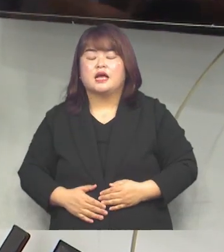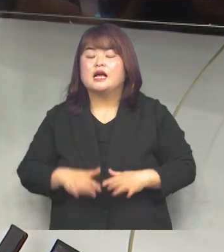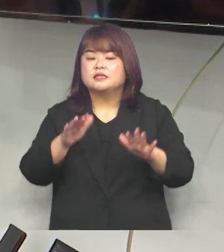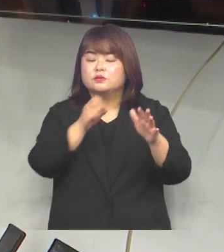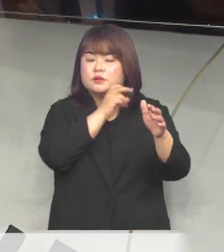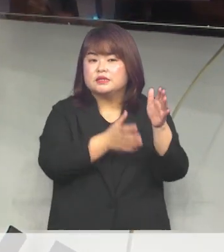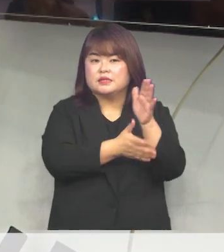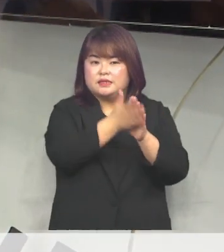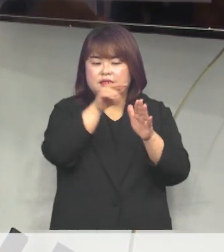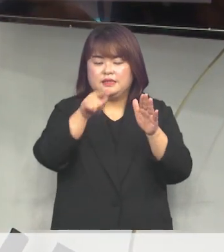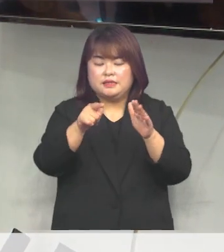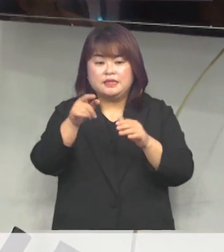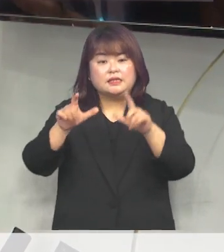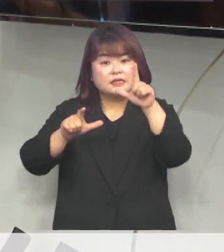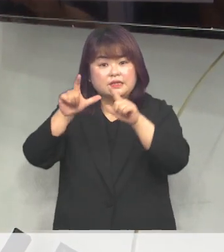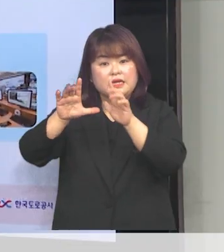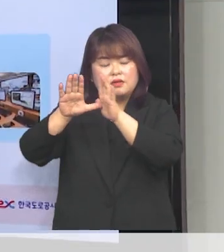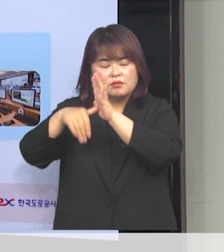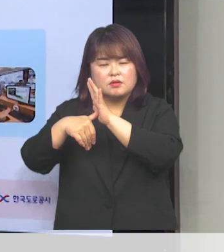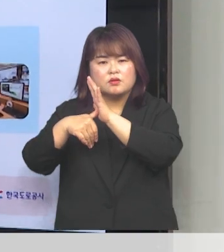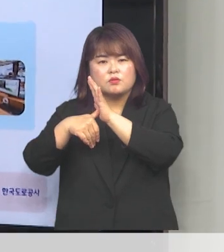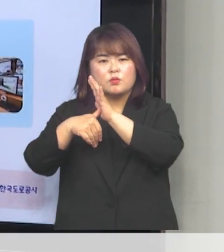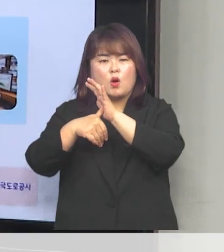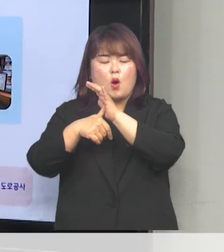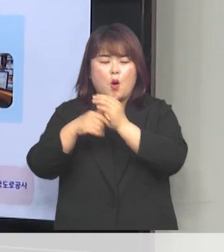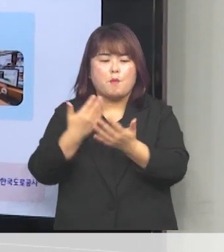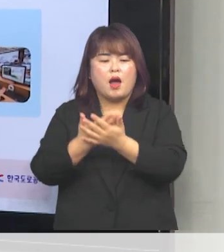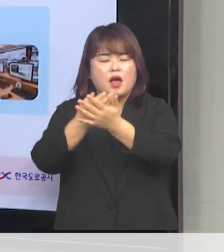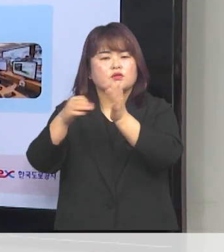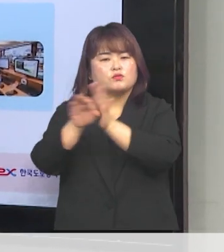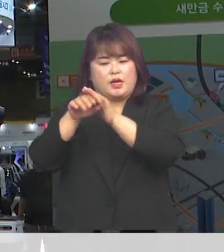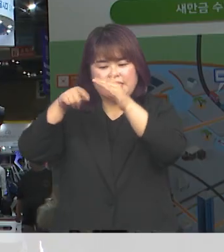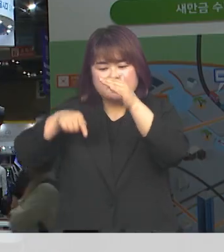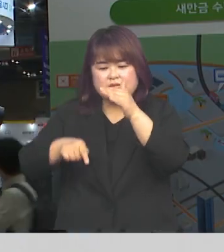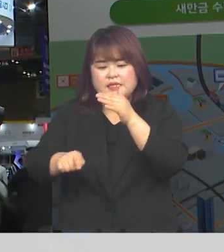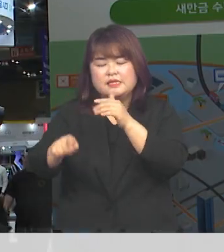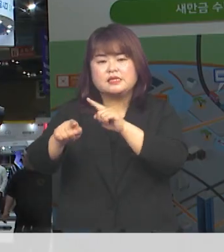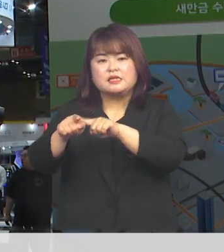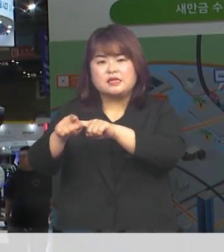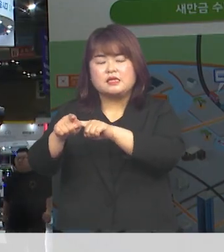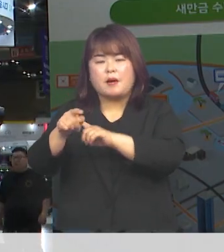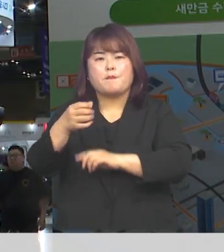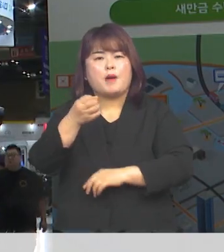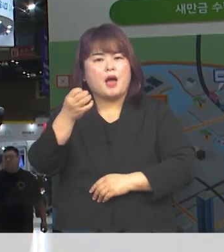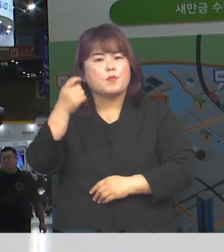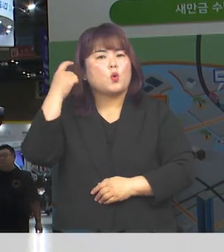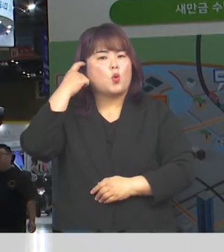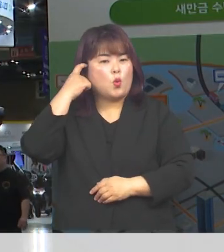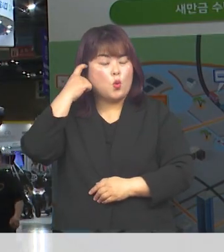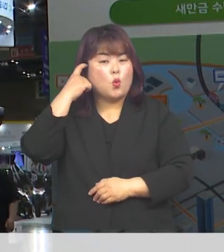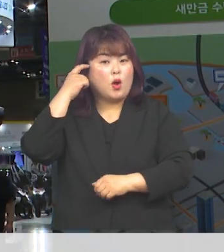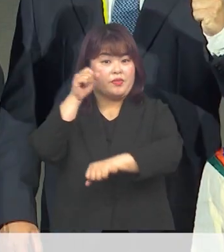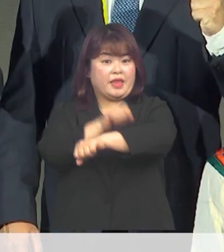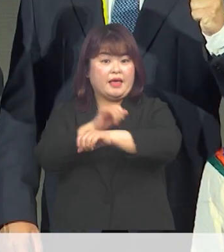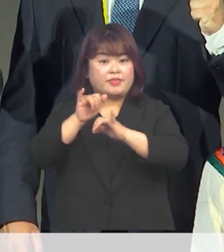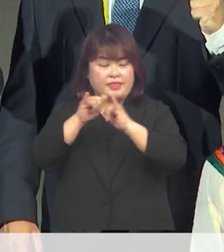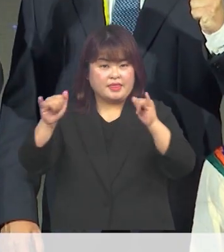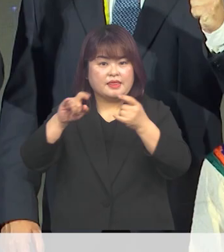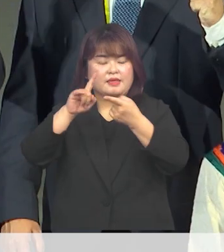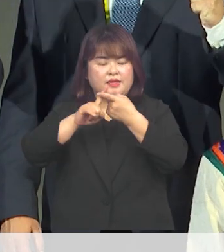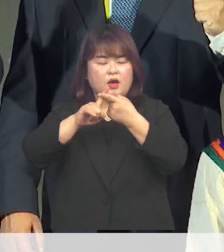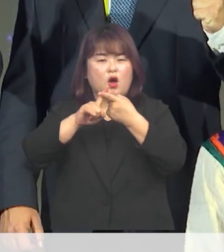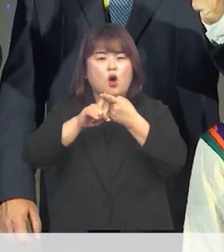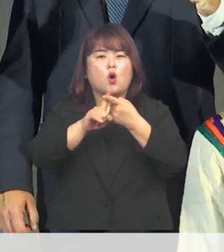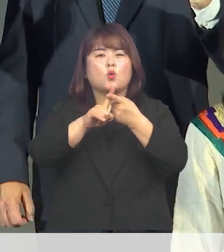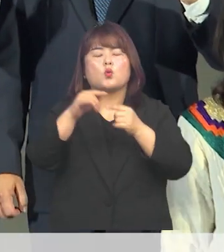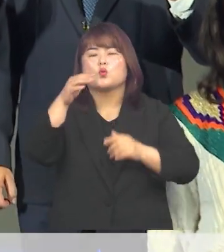시는 이번 행사에서 스마트시티 산업 발전과 지하통로 정보 알림 AI 시스템 구축 성과를 인정받아 스마트시티